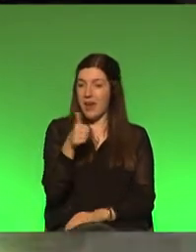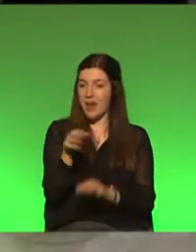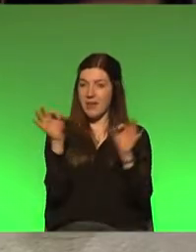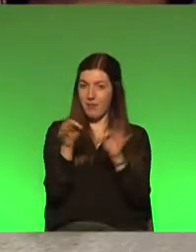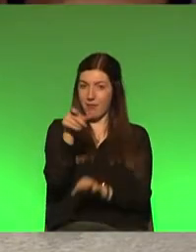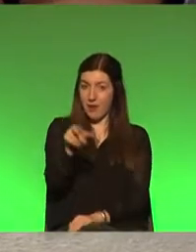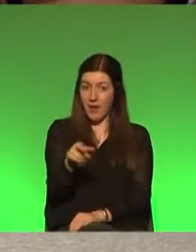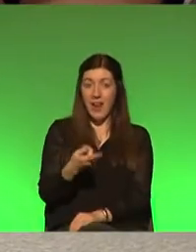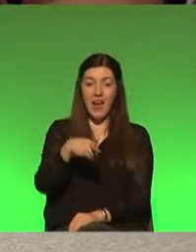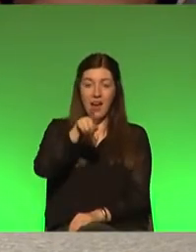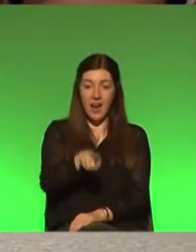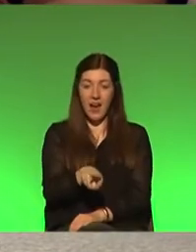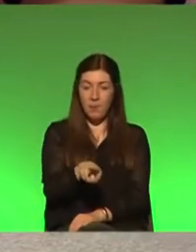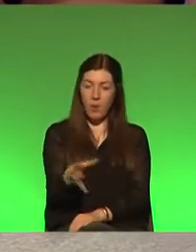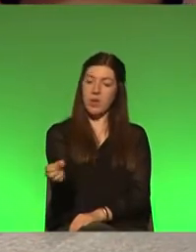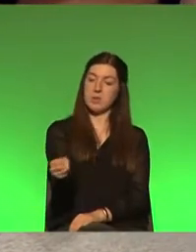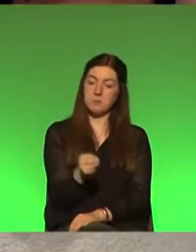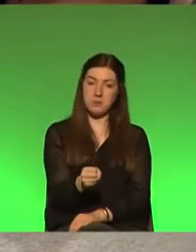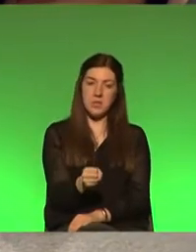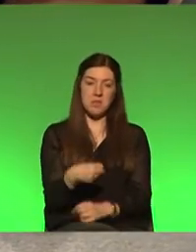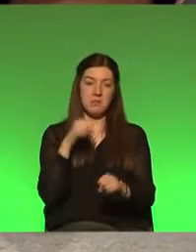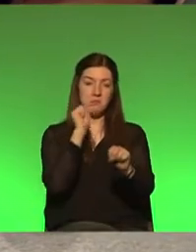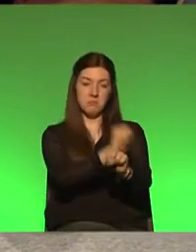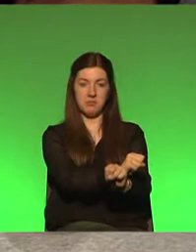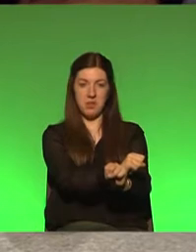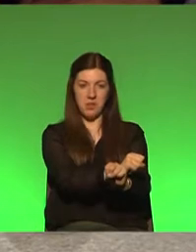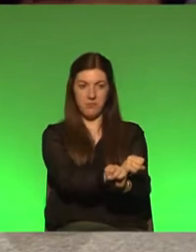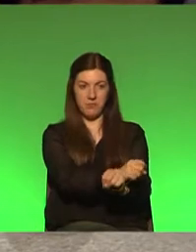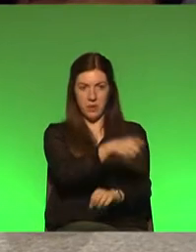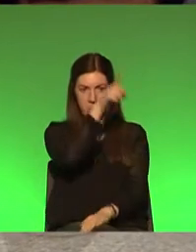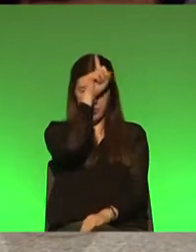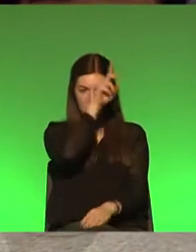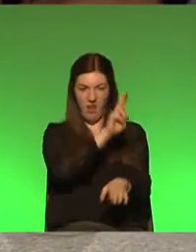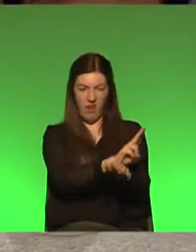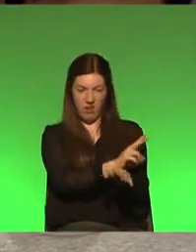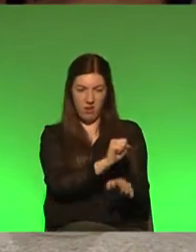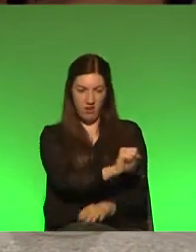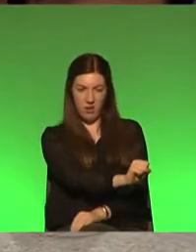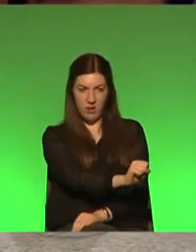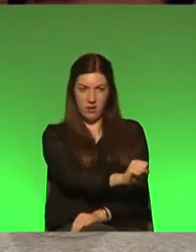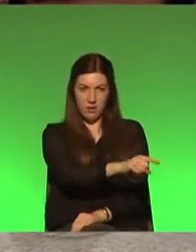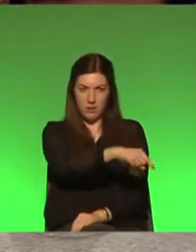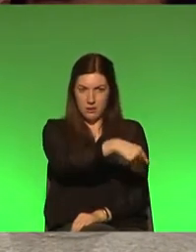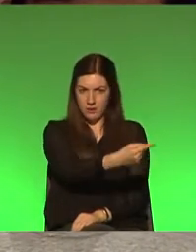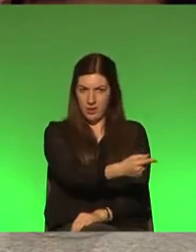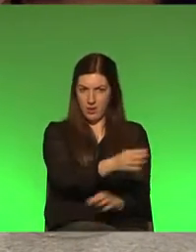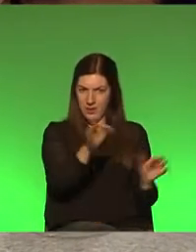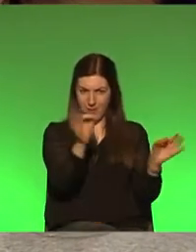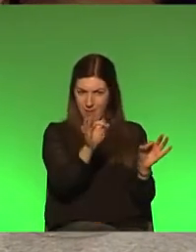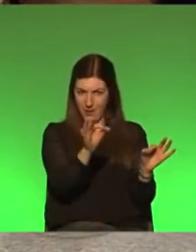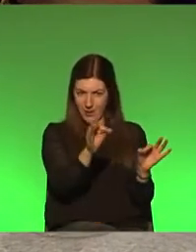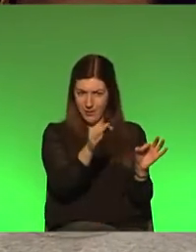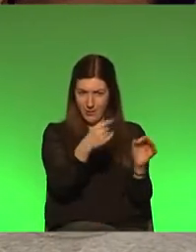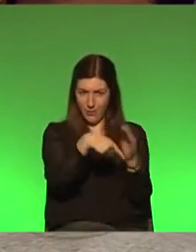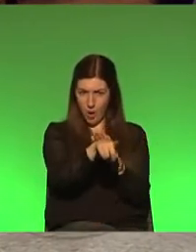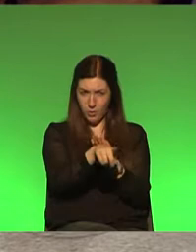für einen Monat in einer Ausnüchterungszelle auf einer Polizeiwache stecke, dass der Gefährder nicht weniger gefährlich